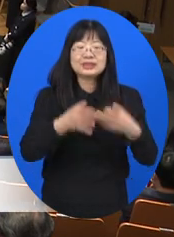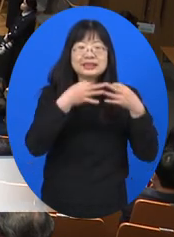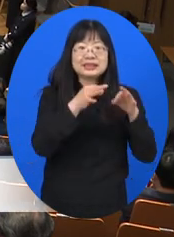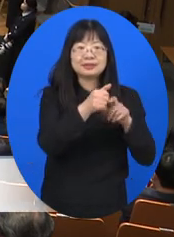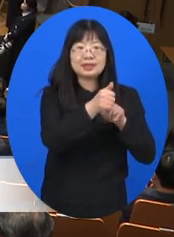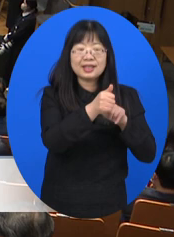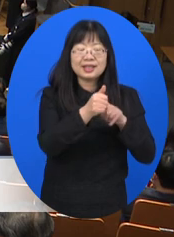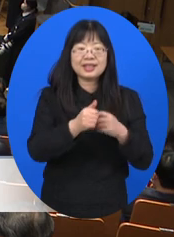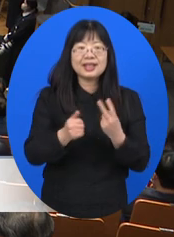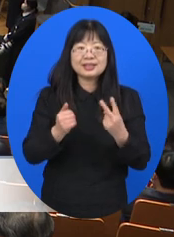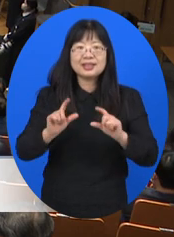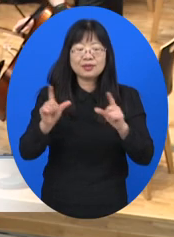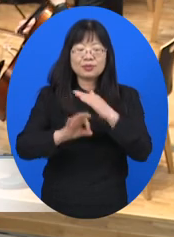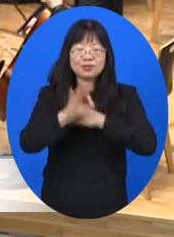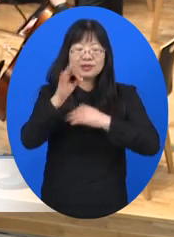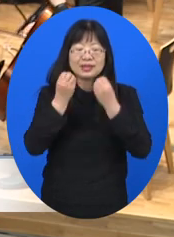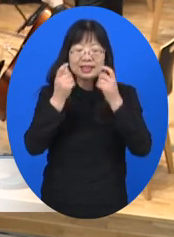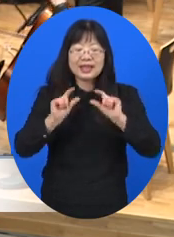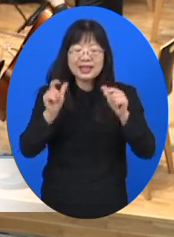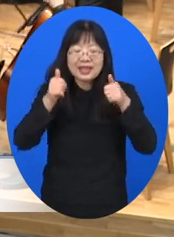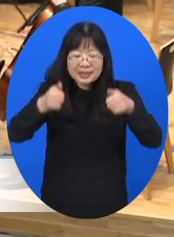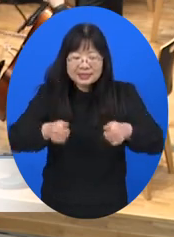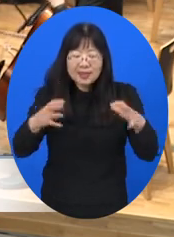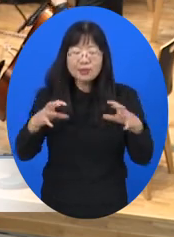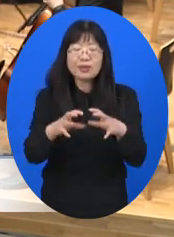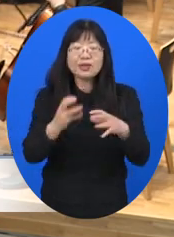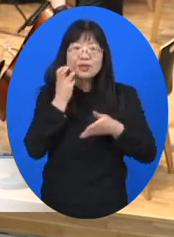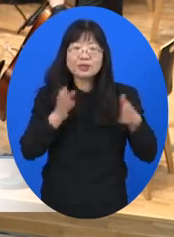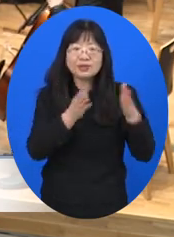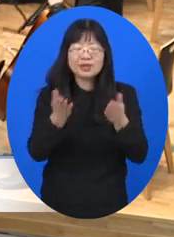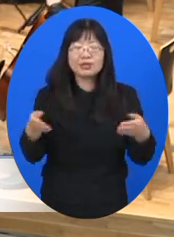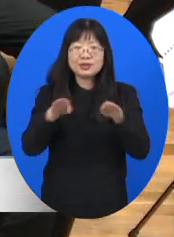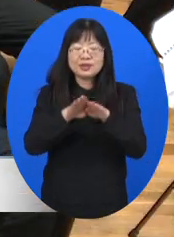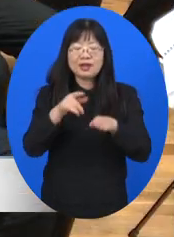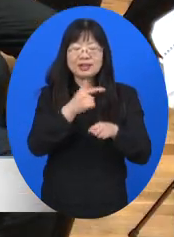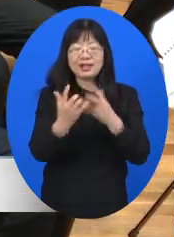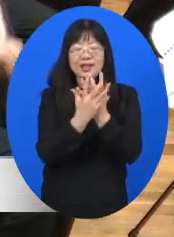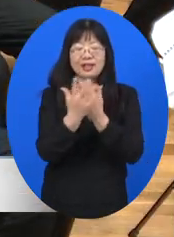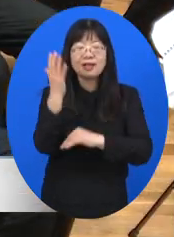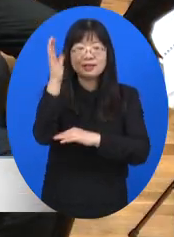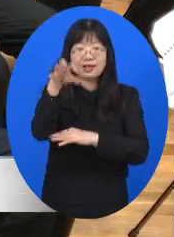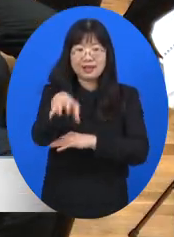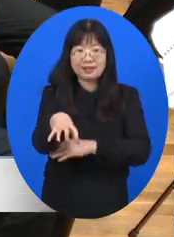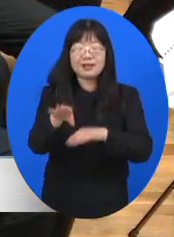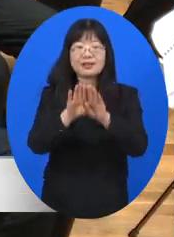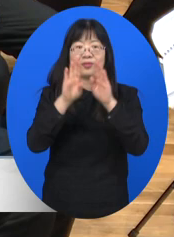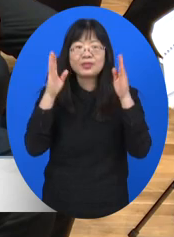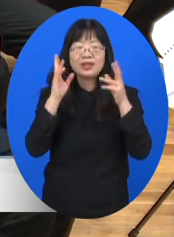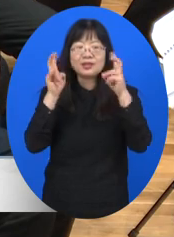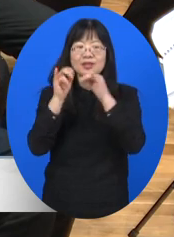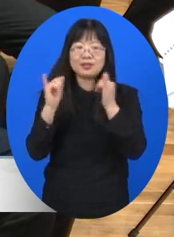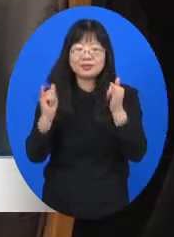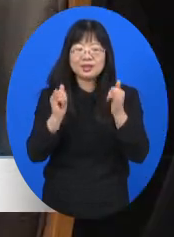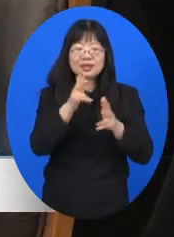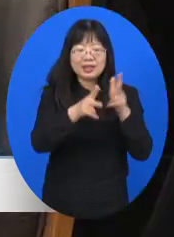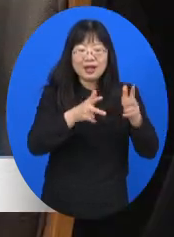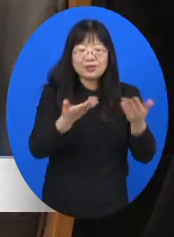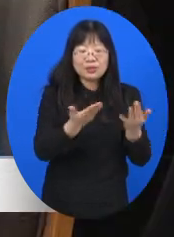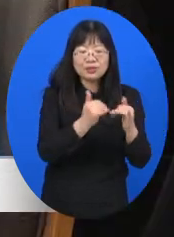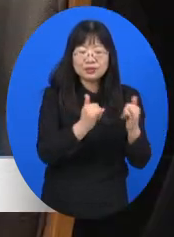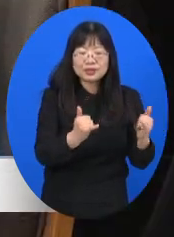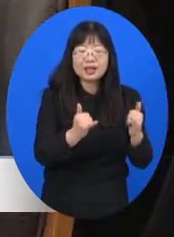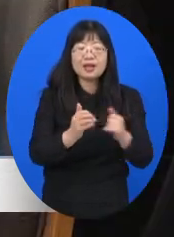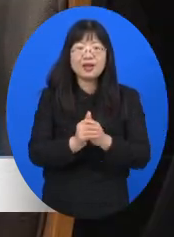김동연 지사는 2일 오전 새해 인사회를 경기도청 대강당에서 열었는데요. 기업인과 산업현장